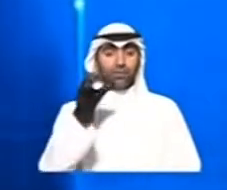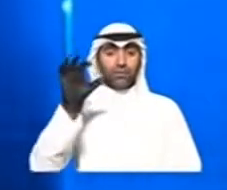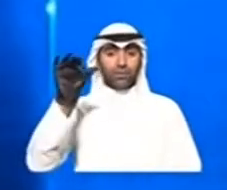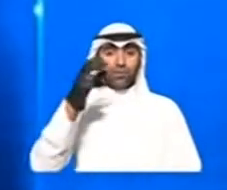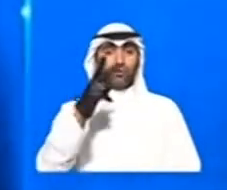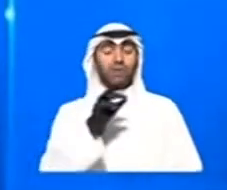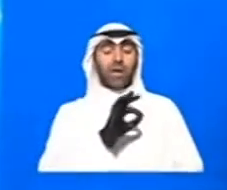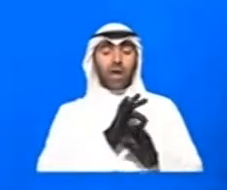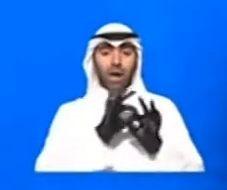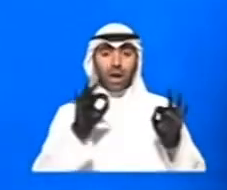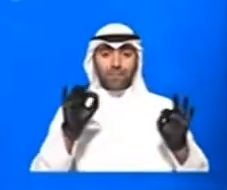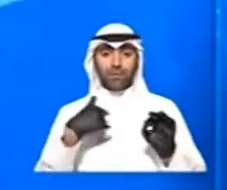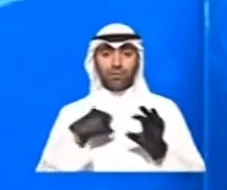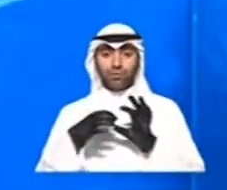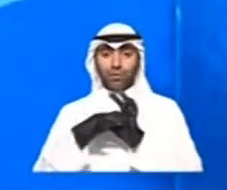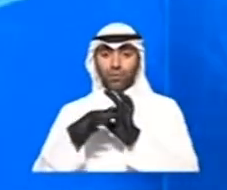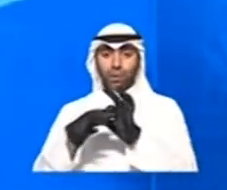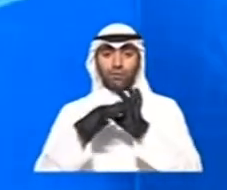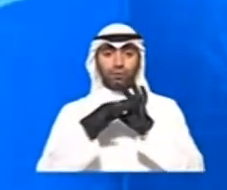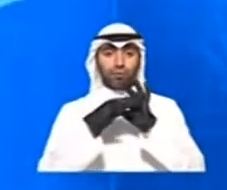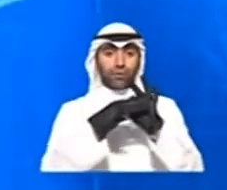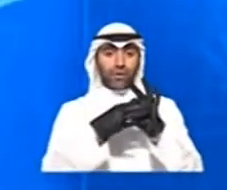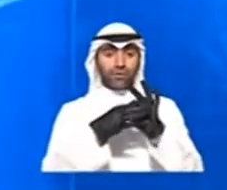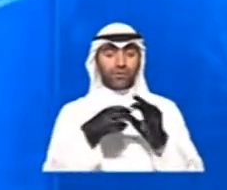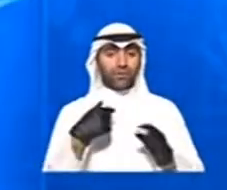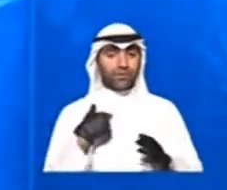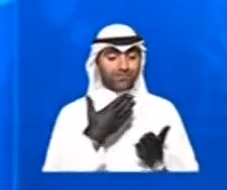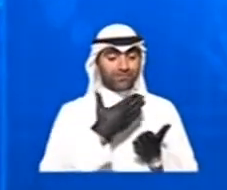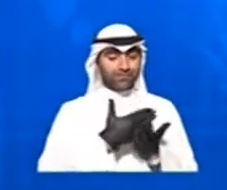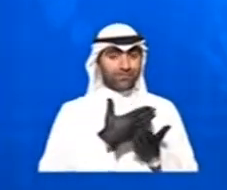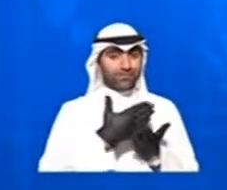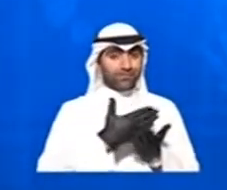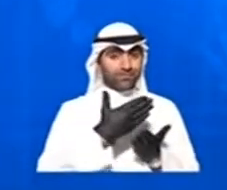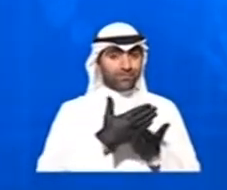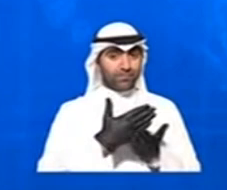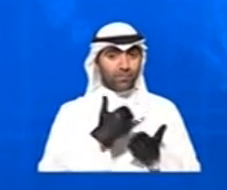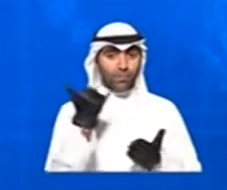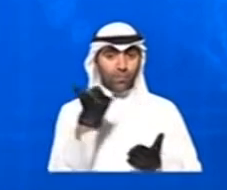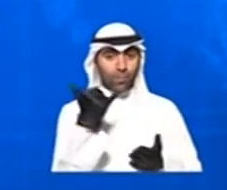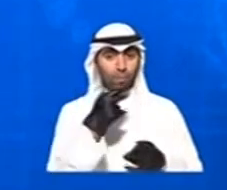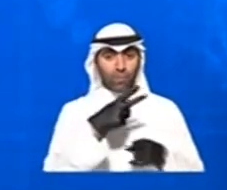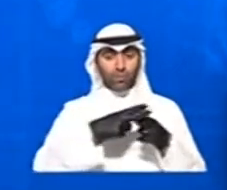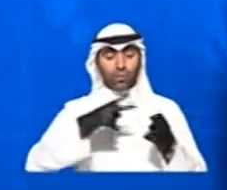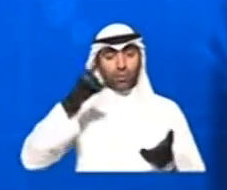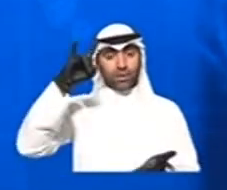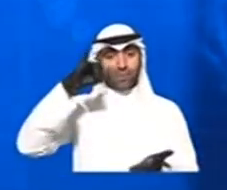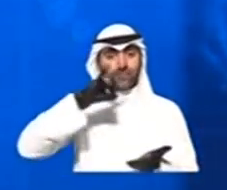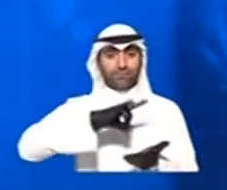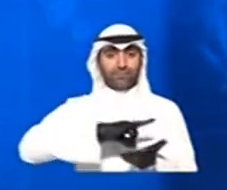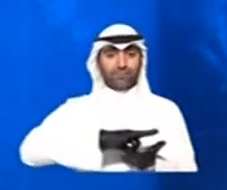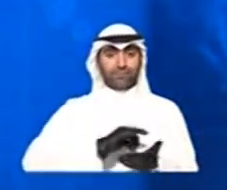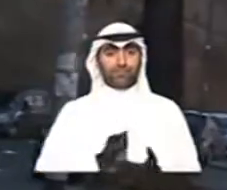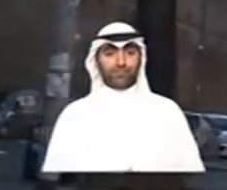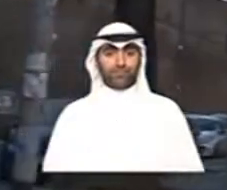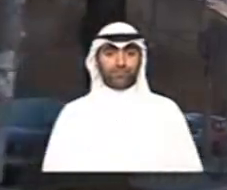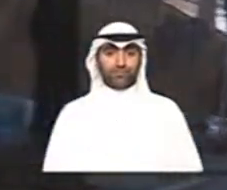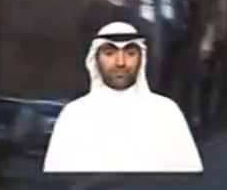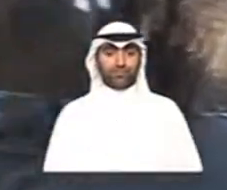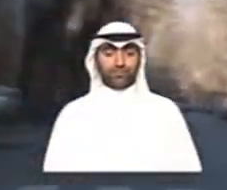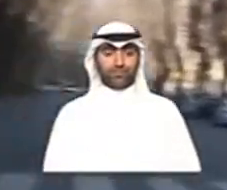خاصة ووضعت خطة مرحلية حسب أولويات محددة لإعادة المواطنين.